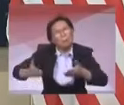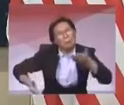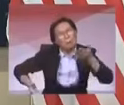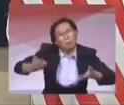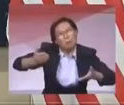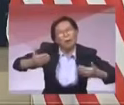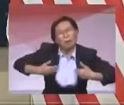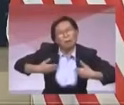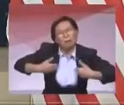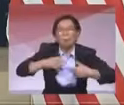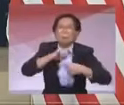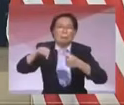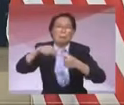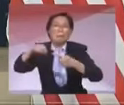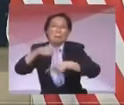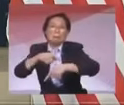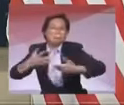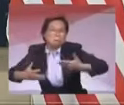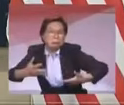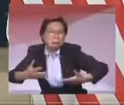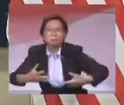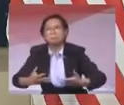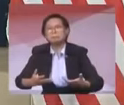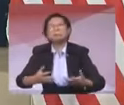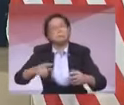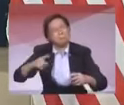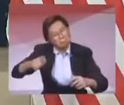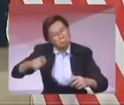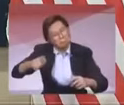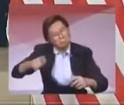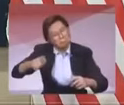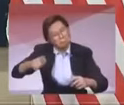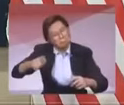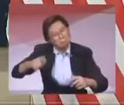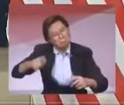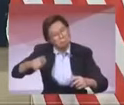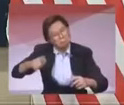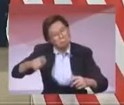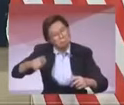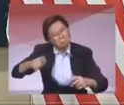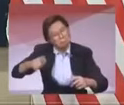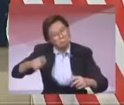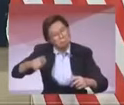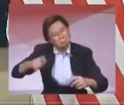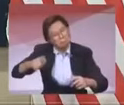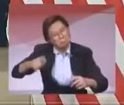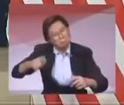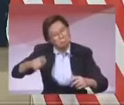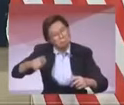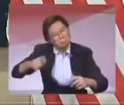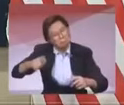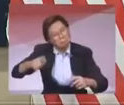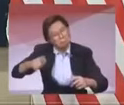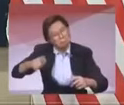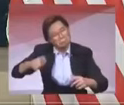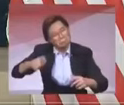berkemungkinan diadakan pada bila-bila masa tidak dapat dielakkan. And the Sarawak state election, which is